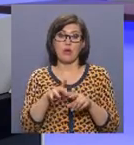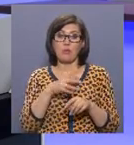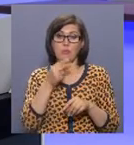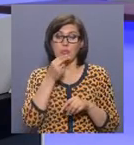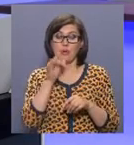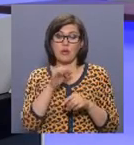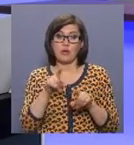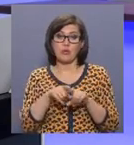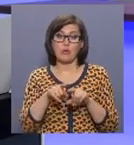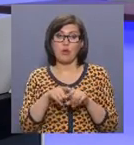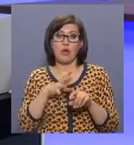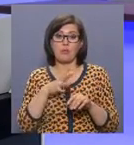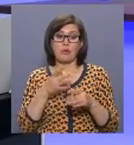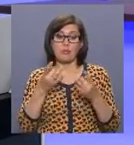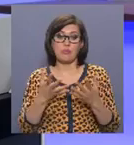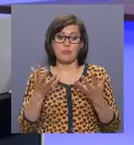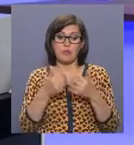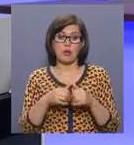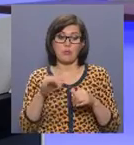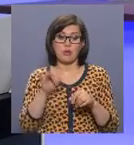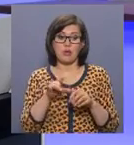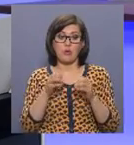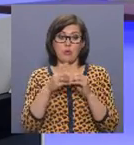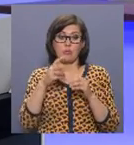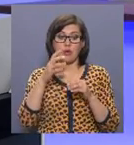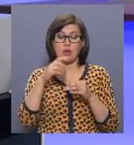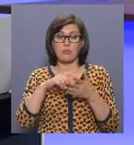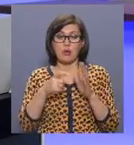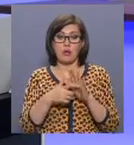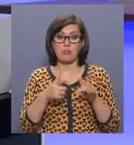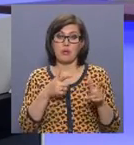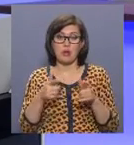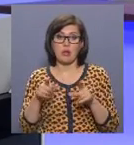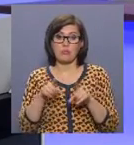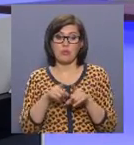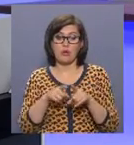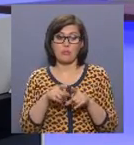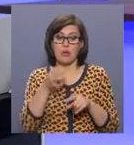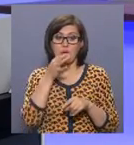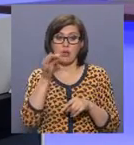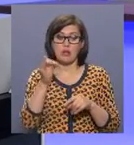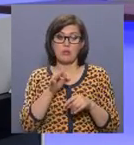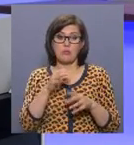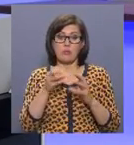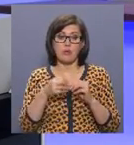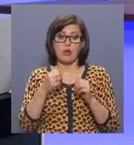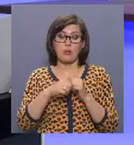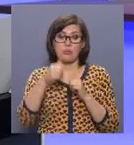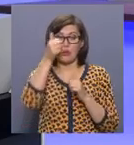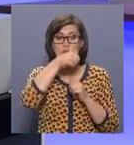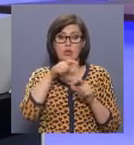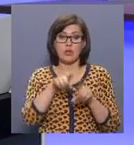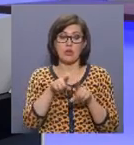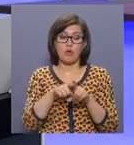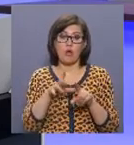бой бекерақ оқыған ба деп қаласың кейде, ақыры 11-ші сыныпта дайындаламын ғой дейтіндерді айтам. Жылдағы жыр